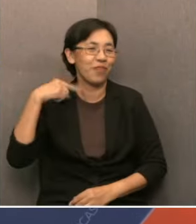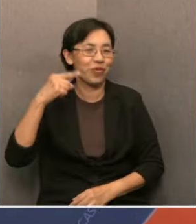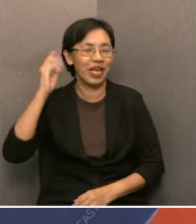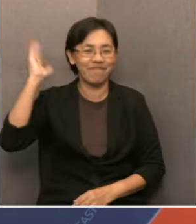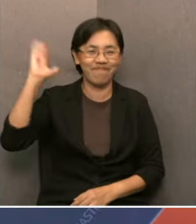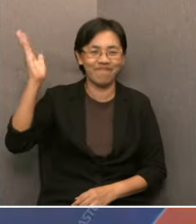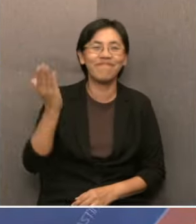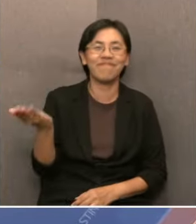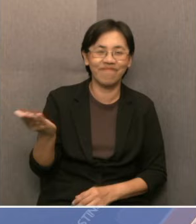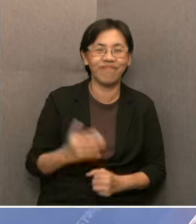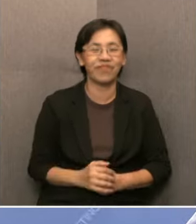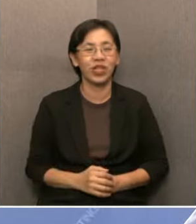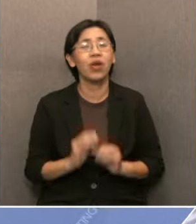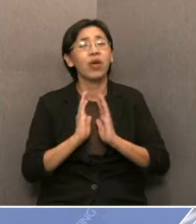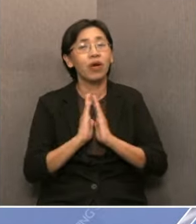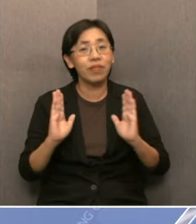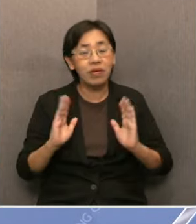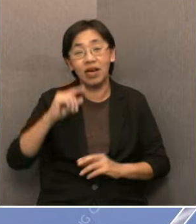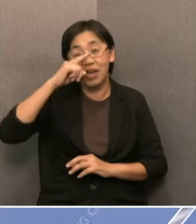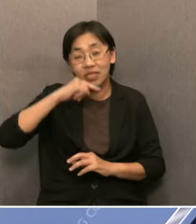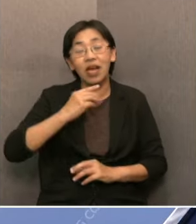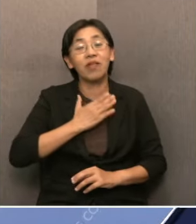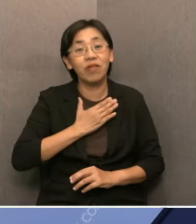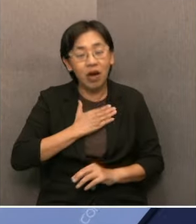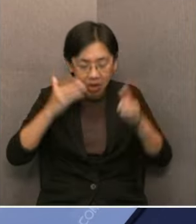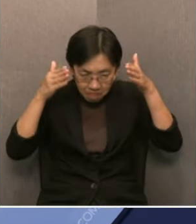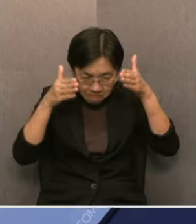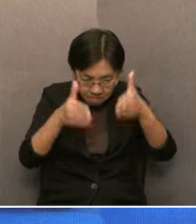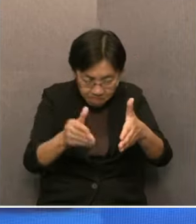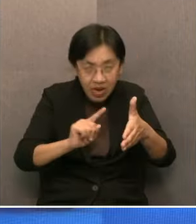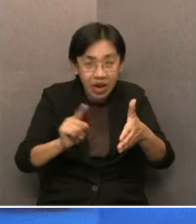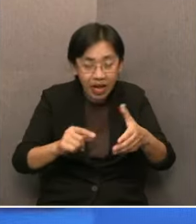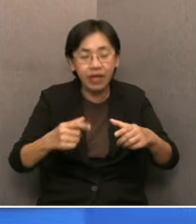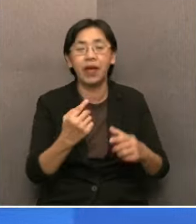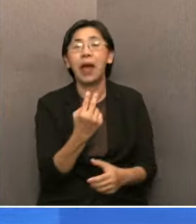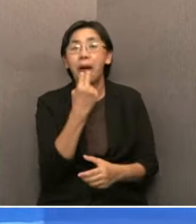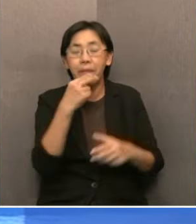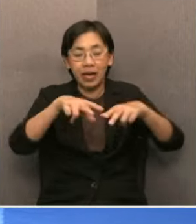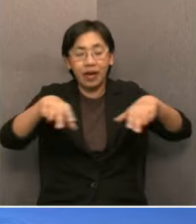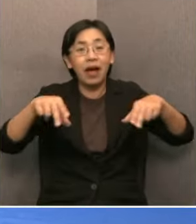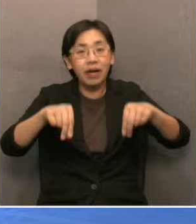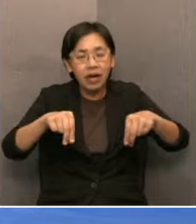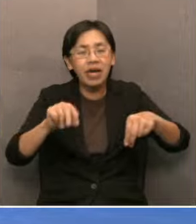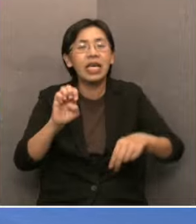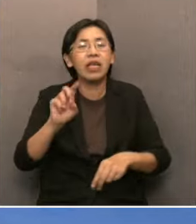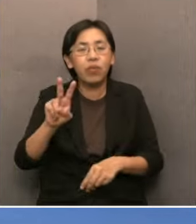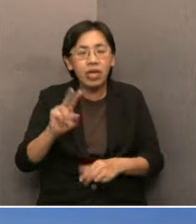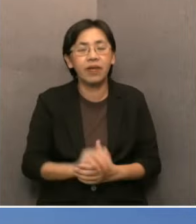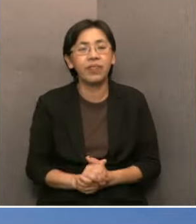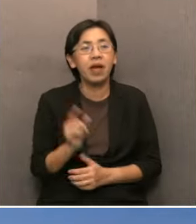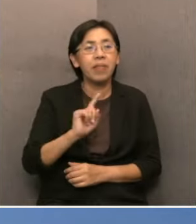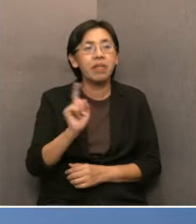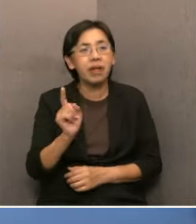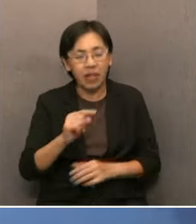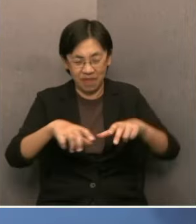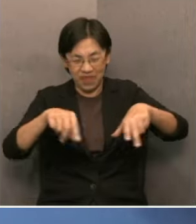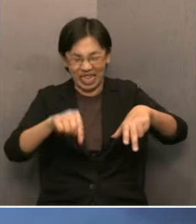ออกคณค่ะคุ น์เพวาตอนนี้ในบ้านเรายัคงเน้นะไปที่การผลิตแตเตอีรถยนต EV ที่เป็ระดับโมดูแล้วกระดับแ็